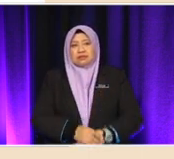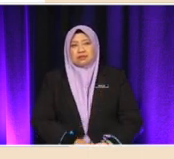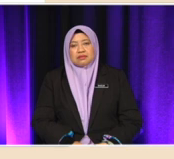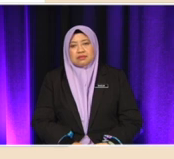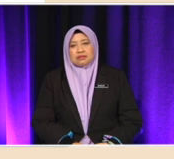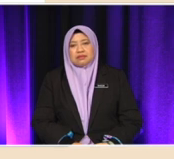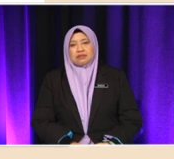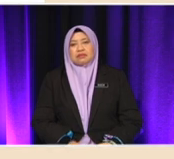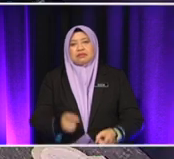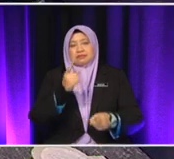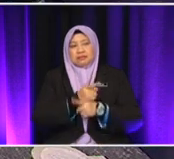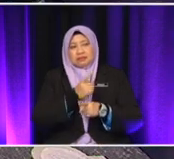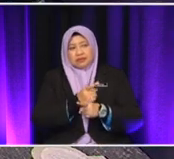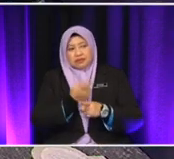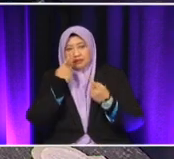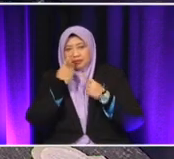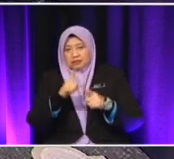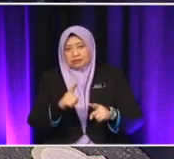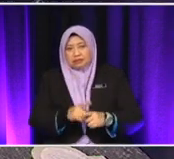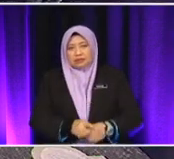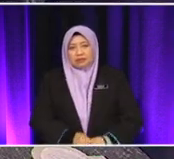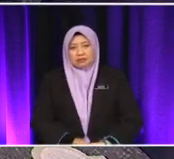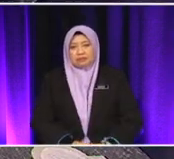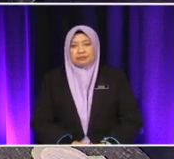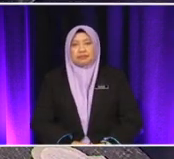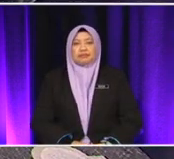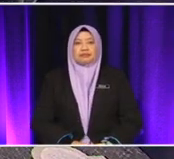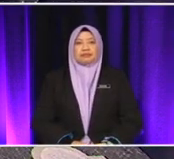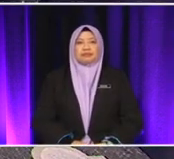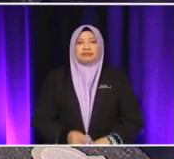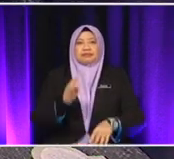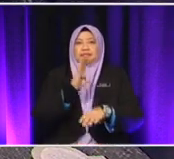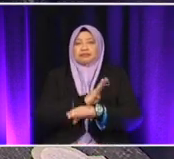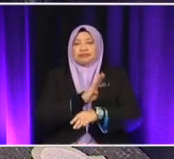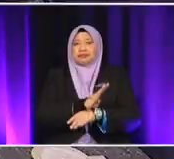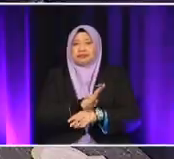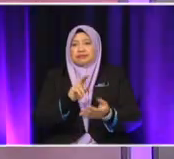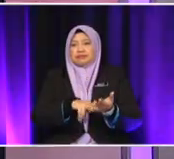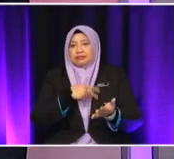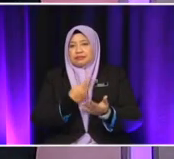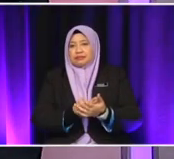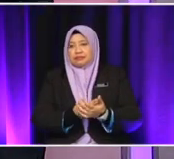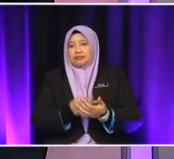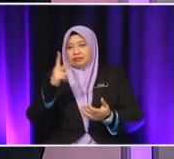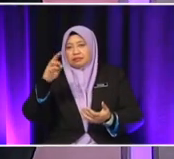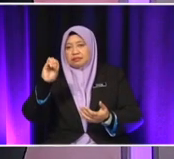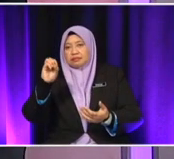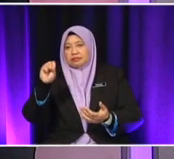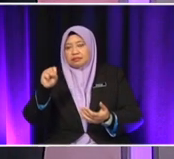1 dan 3 oke kejatuhan harga besi dan keduli menyebabkan cos